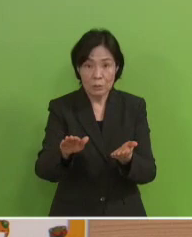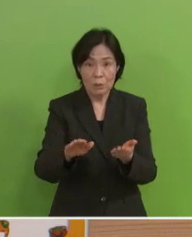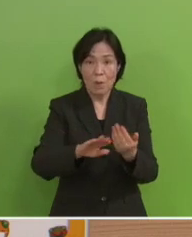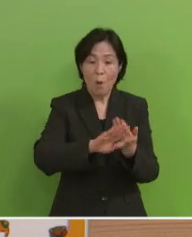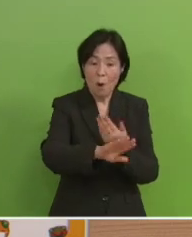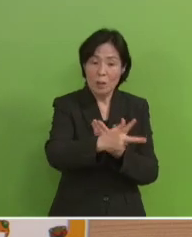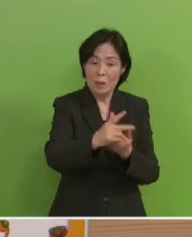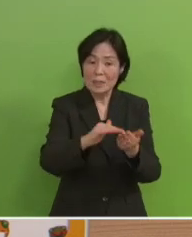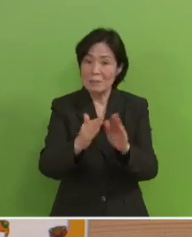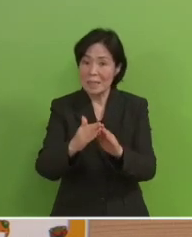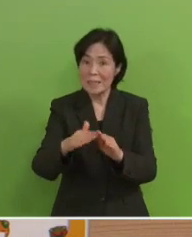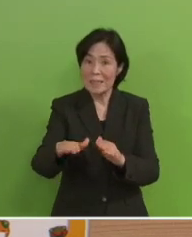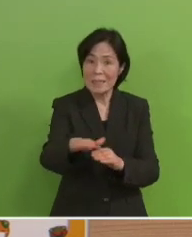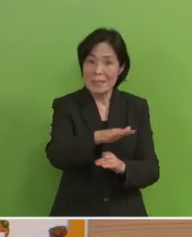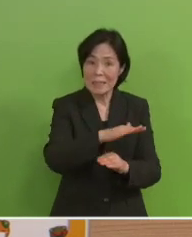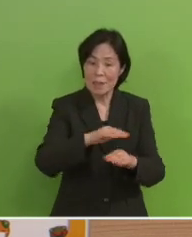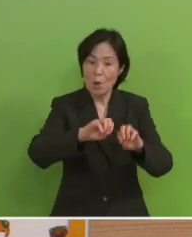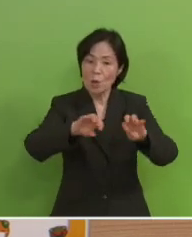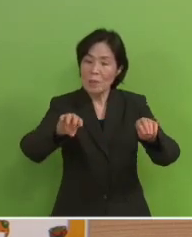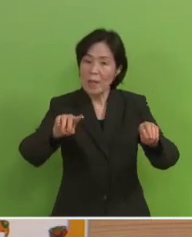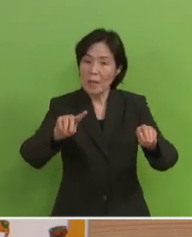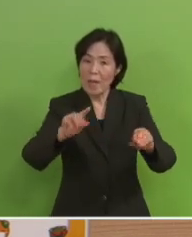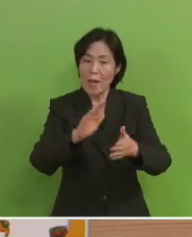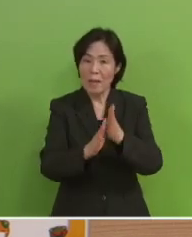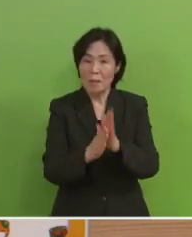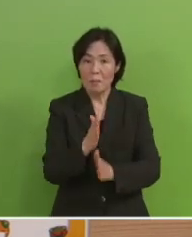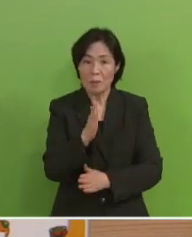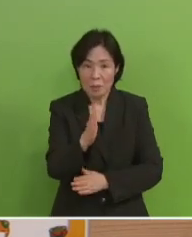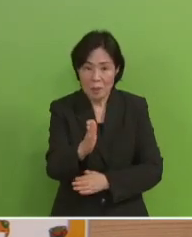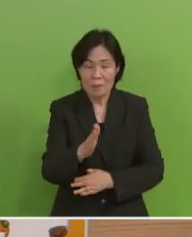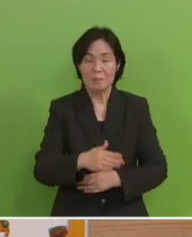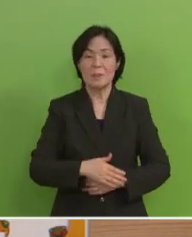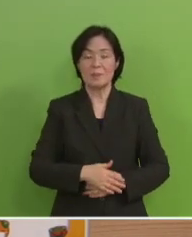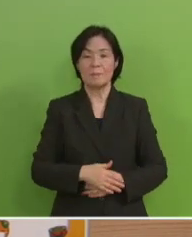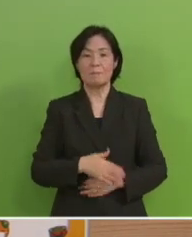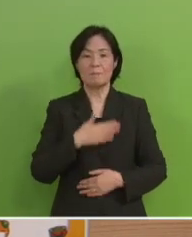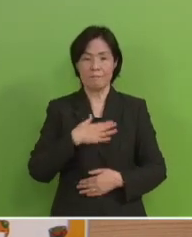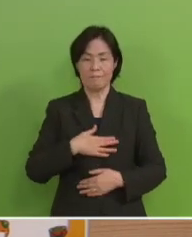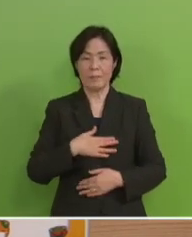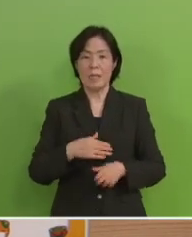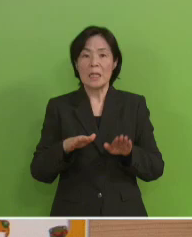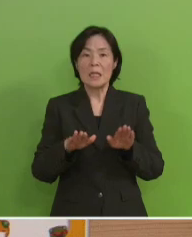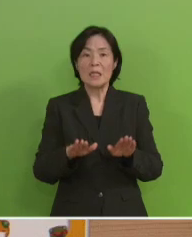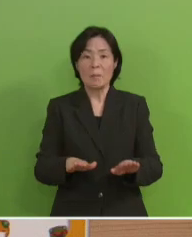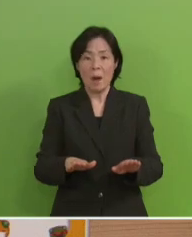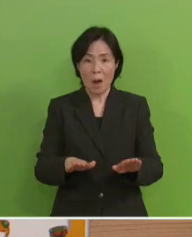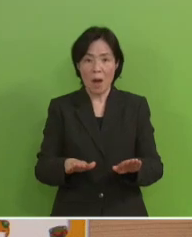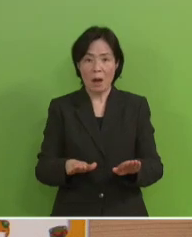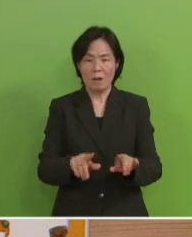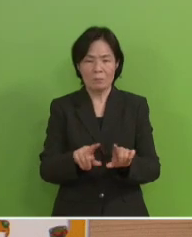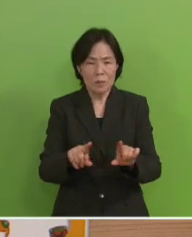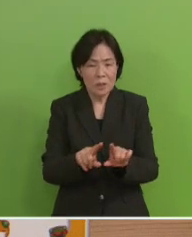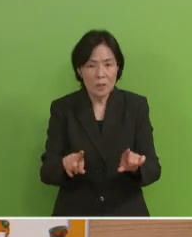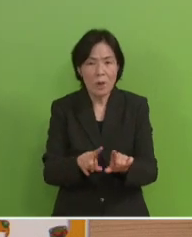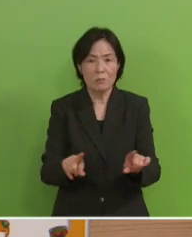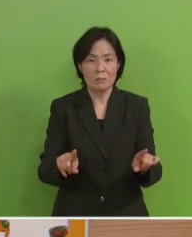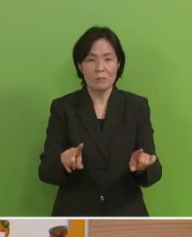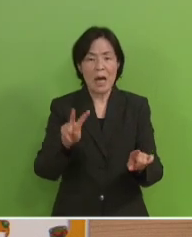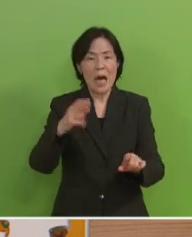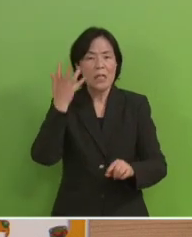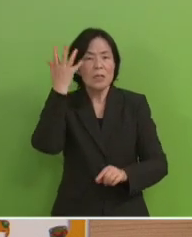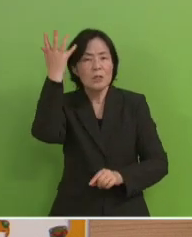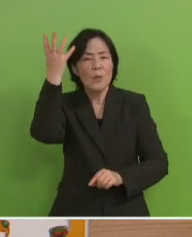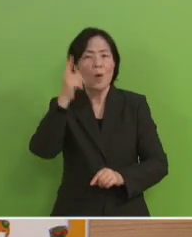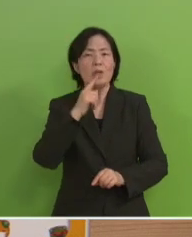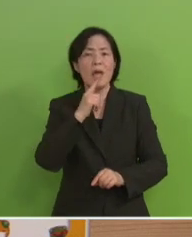事業者に対しての県としても呼び掛けっていうのは改めてお願いいきますあの今はですねあのもちろん理想論で言えば